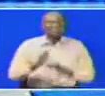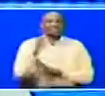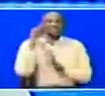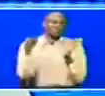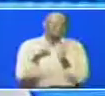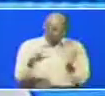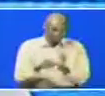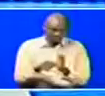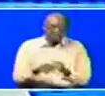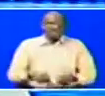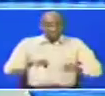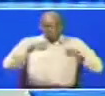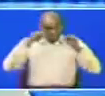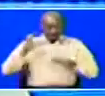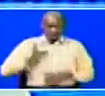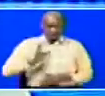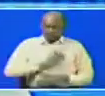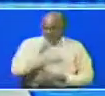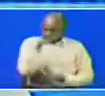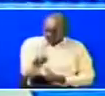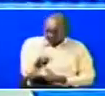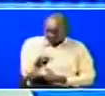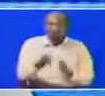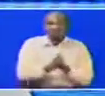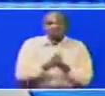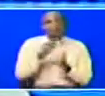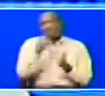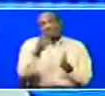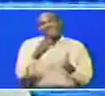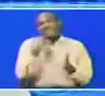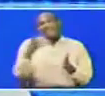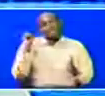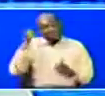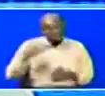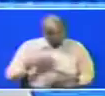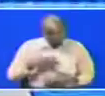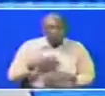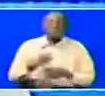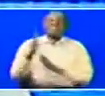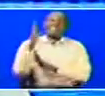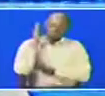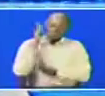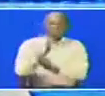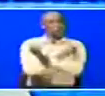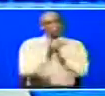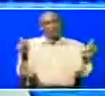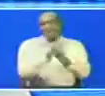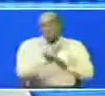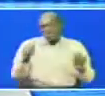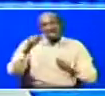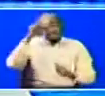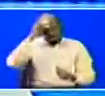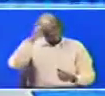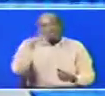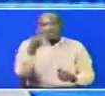wao. Mwenyekiti wa kamati andalizi ya sherehe hizo Joseph Kinywa amewahakikishia Wakenya kwa hali ya usalama imeimarishwa, huku serikali